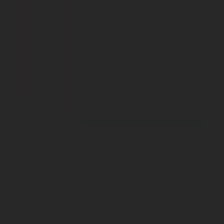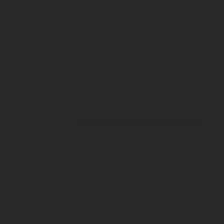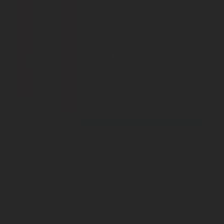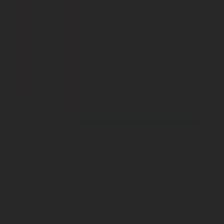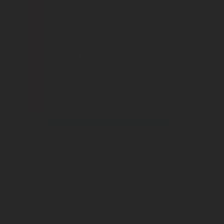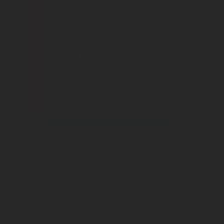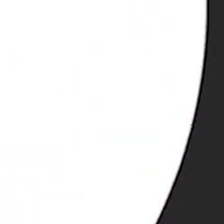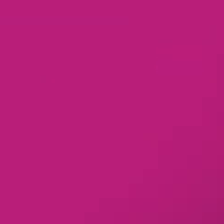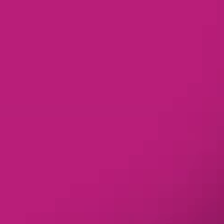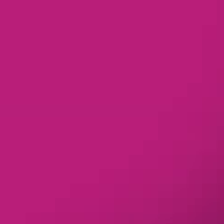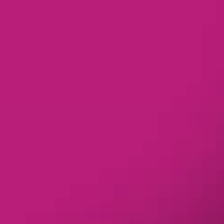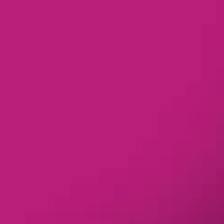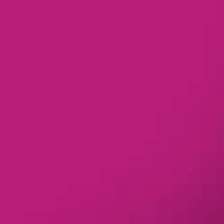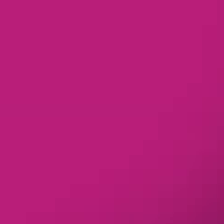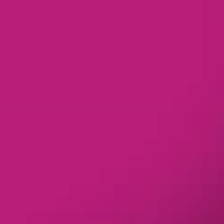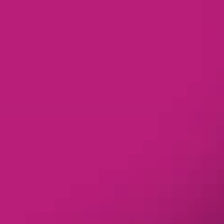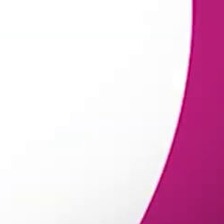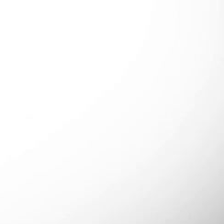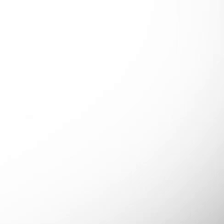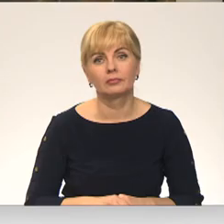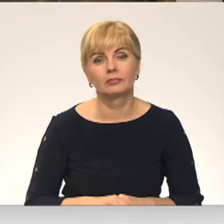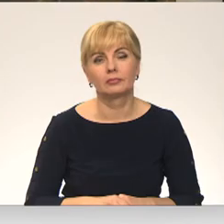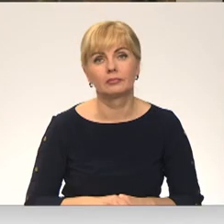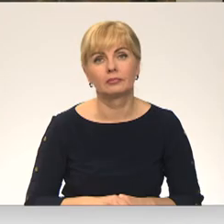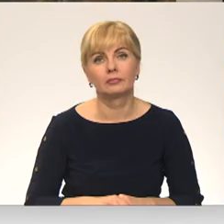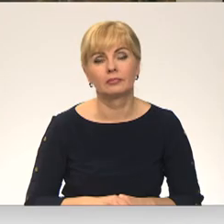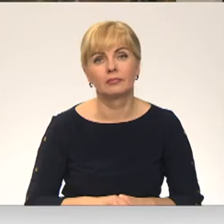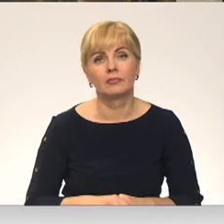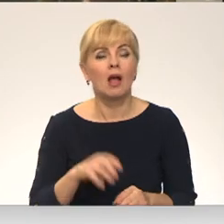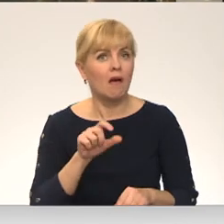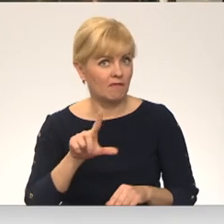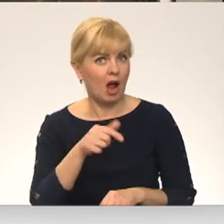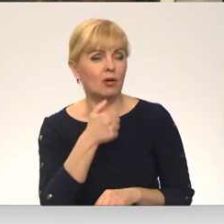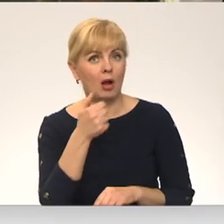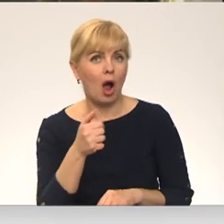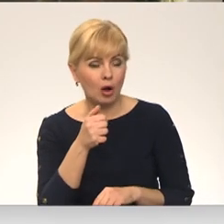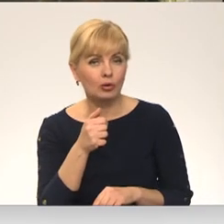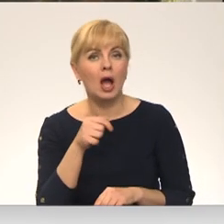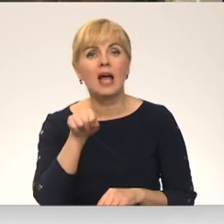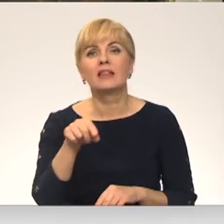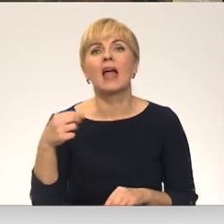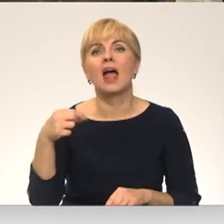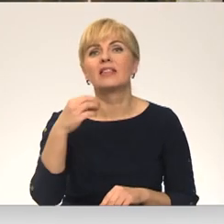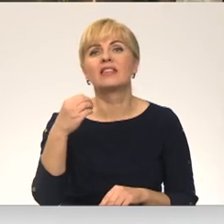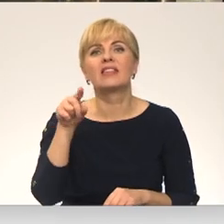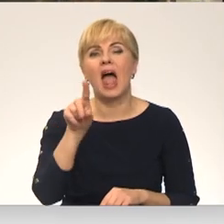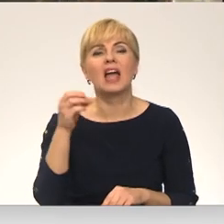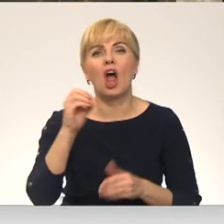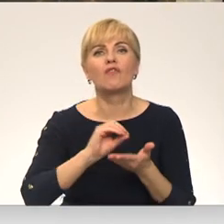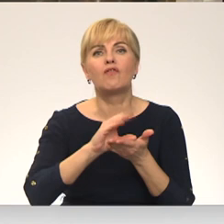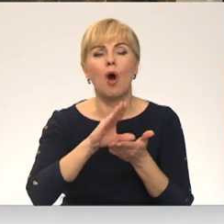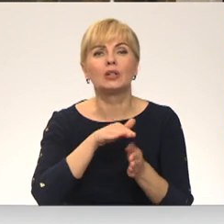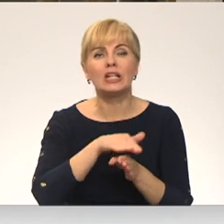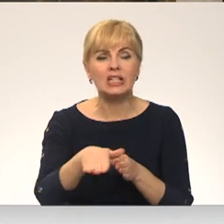Re, viss ēters ir te! Jau vairākus gadus Borisa un Ināras Tetereva fonds īsteno programmu